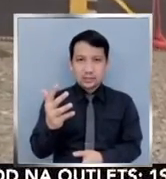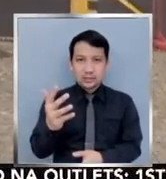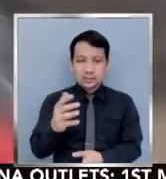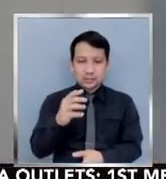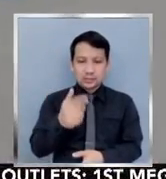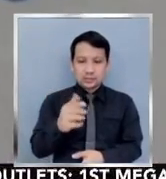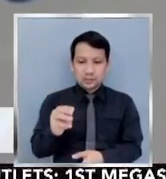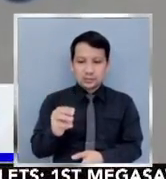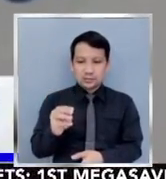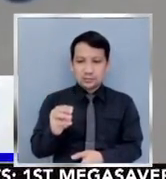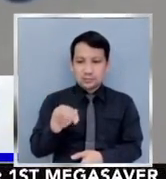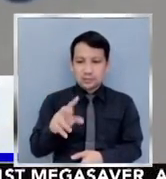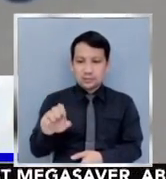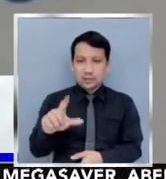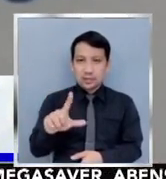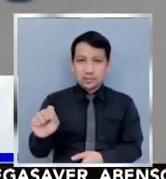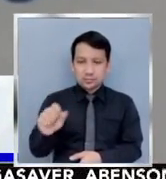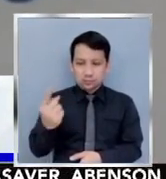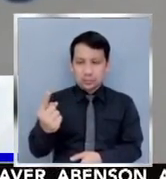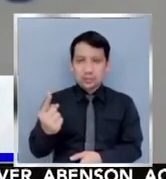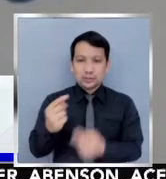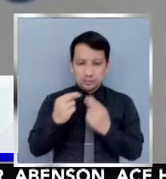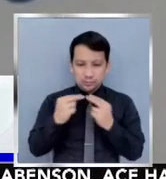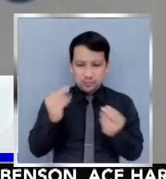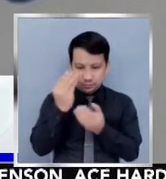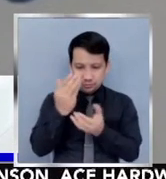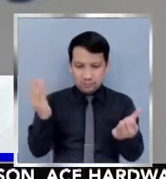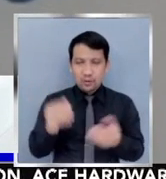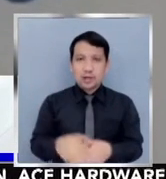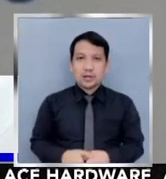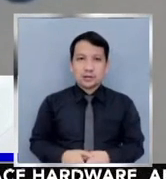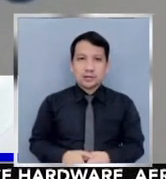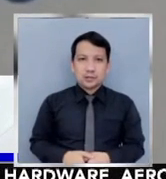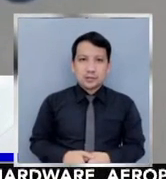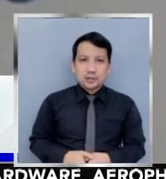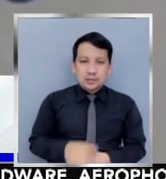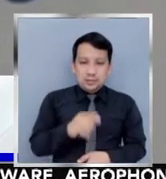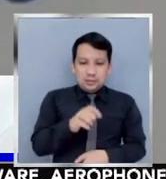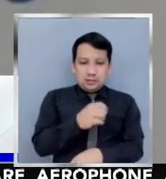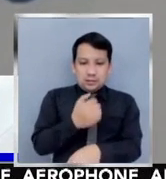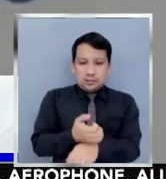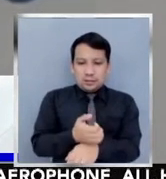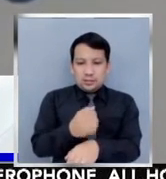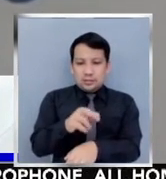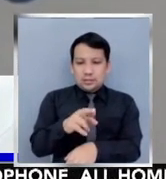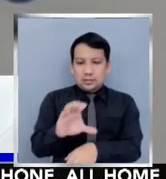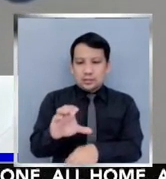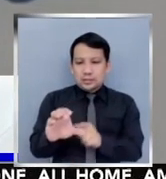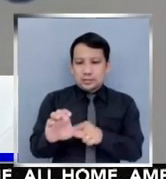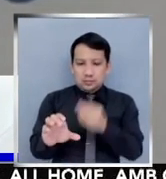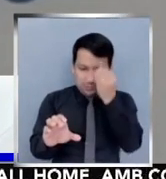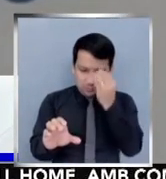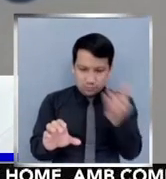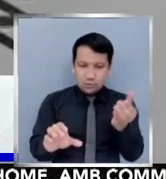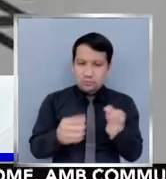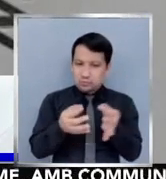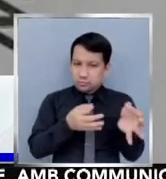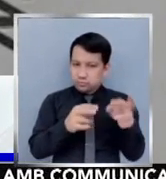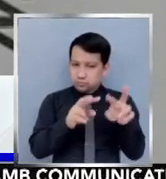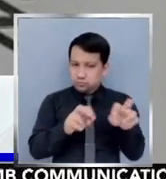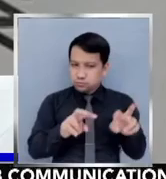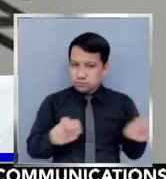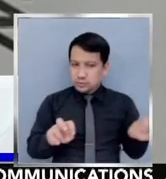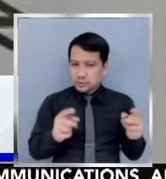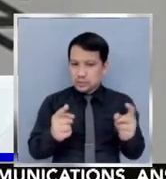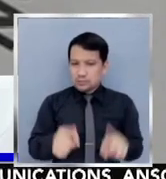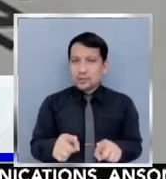Mariveles 1. Sa isang statement, sinabi naman ng Energy Regulatory Commission o ERC na iimbestigahan nito ang insidente.